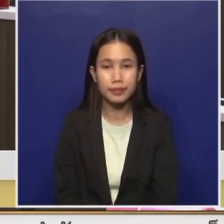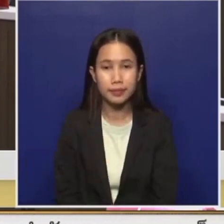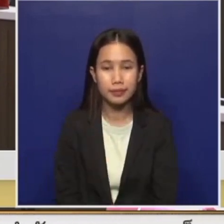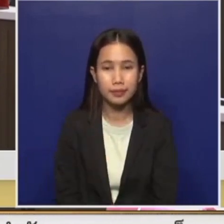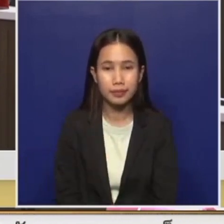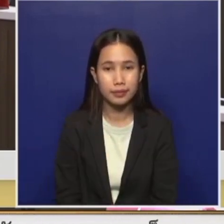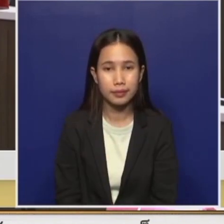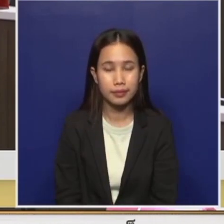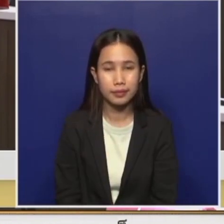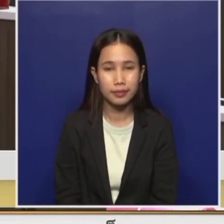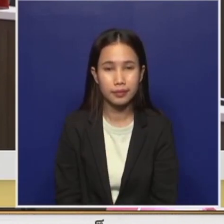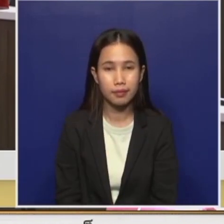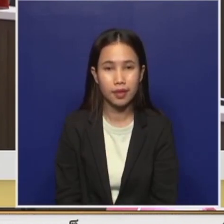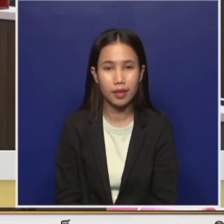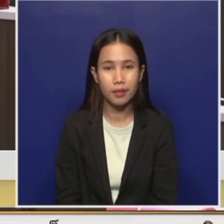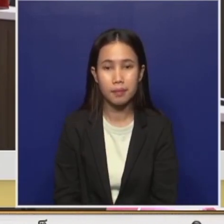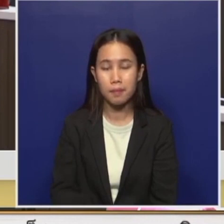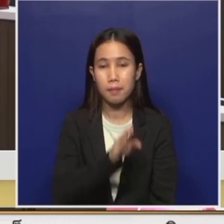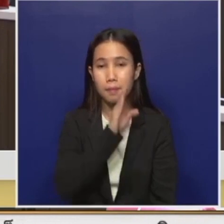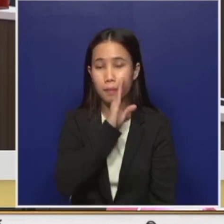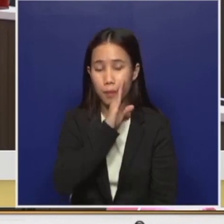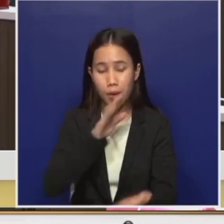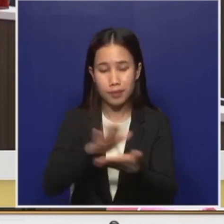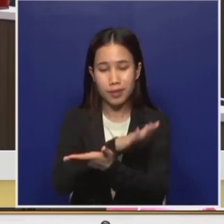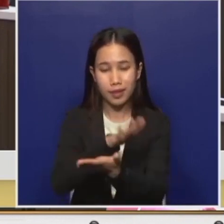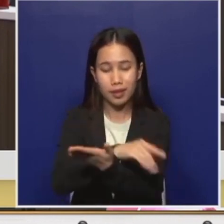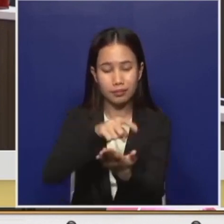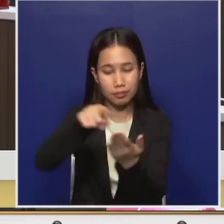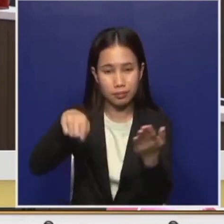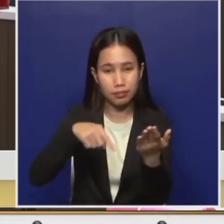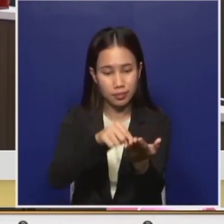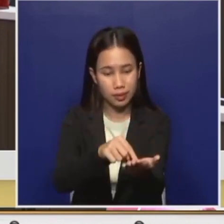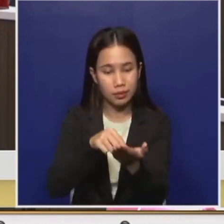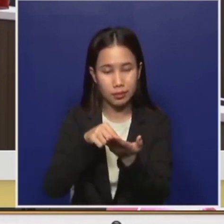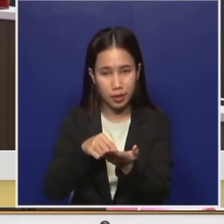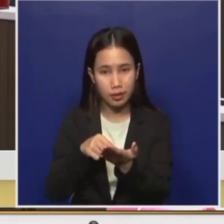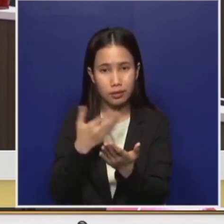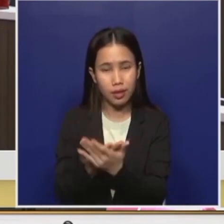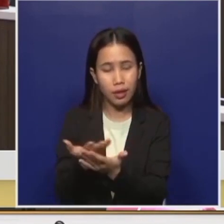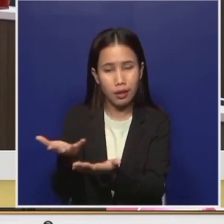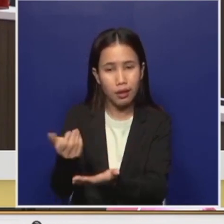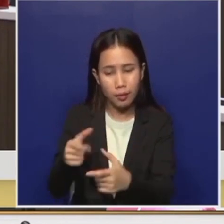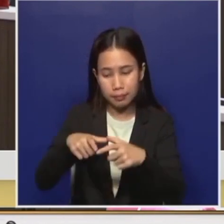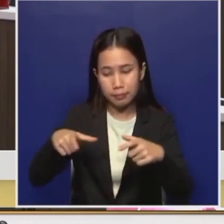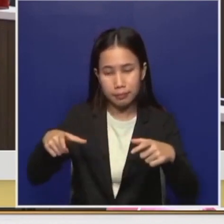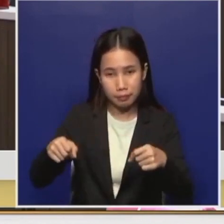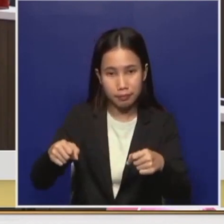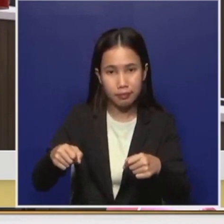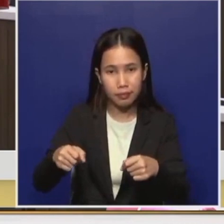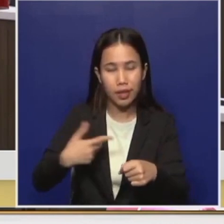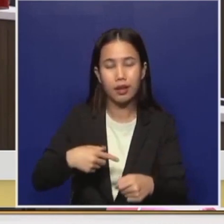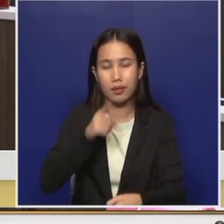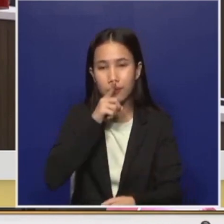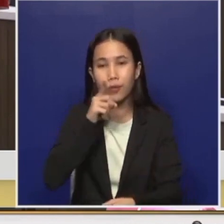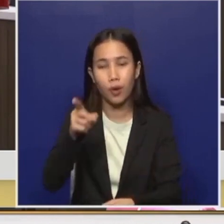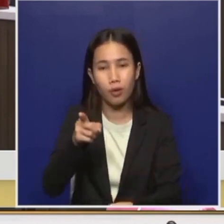ปรอมหนังสื่อมอบอำนาจไปรบเช็คจับองคกหารประสกน้นานครัเขาเลยฟองคร